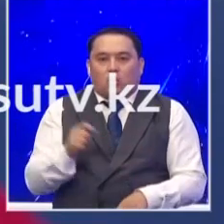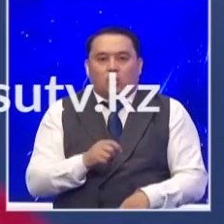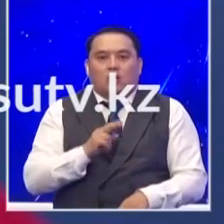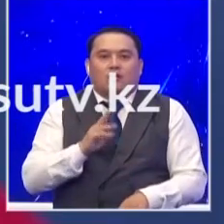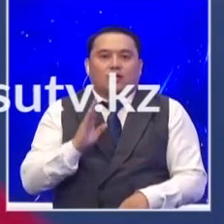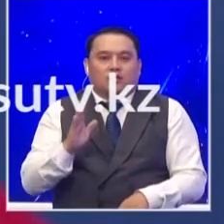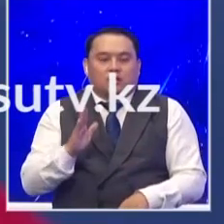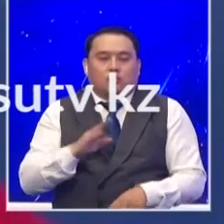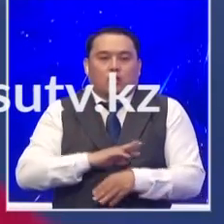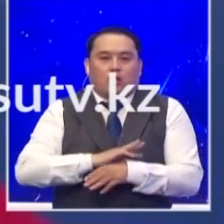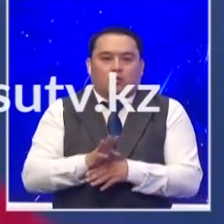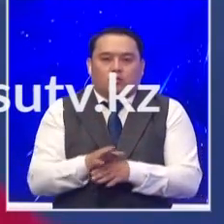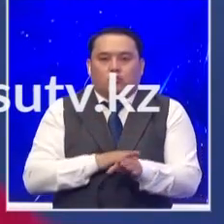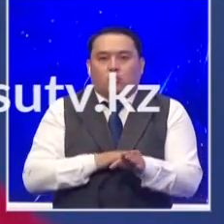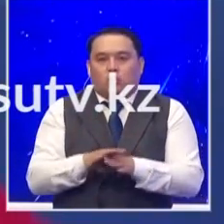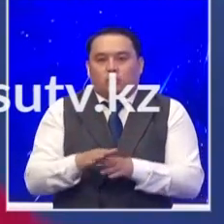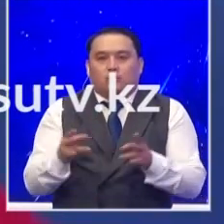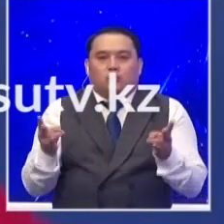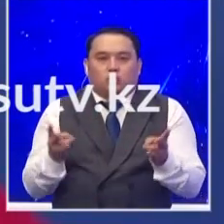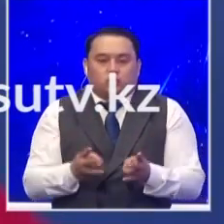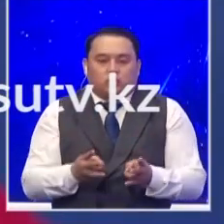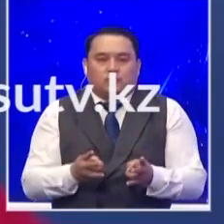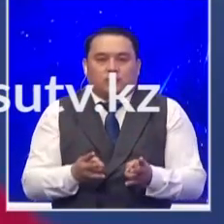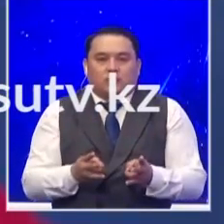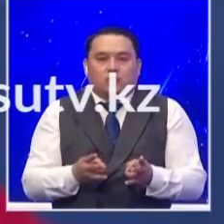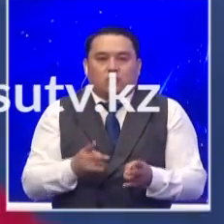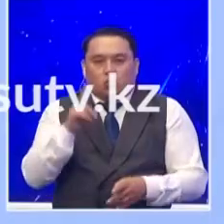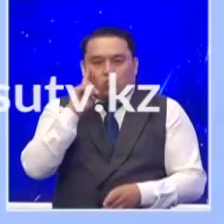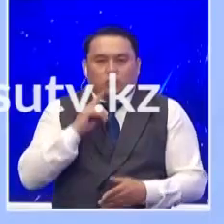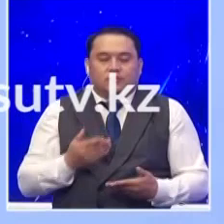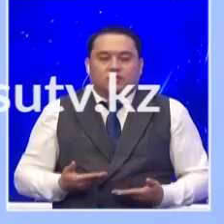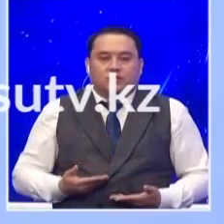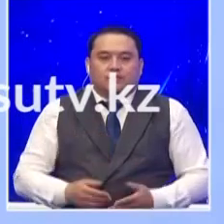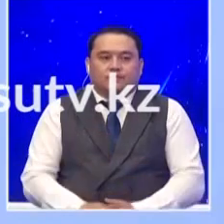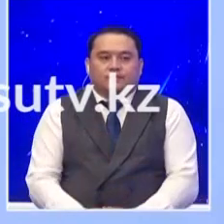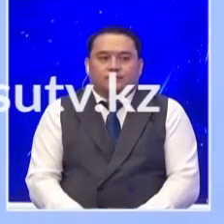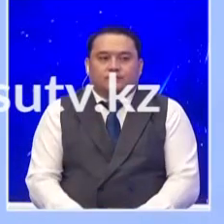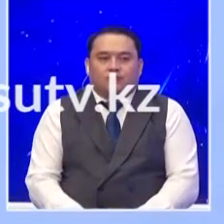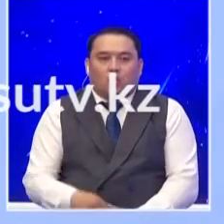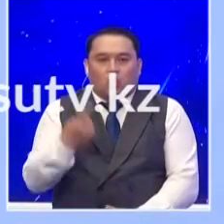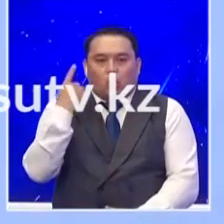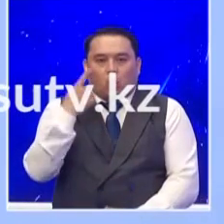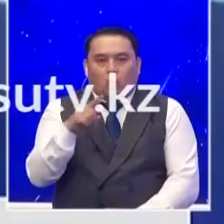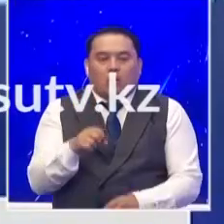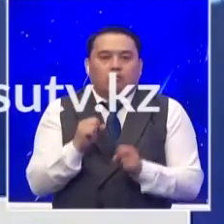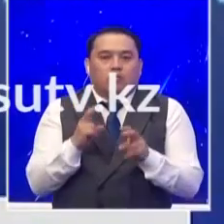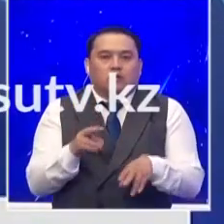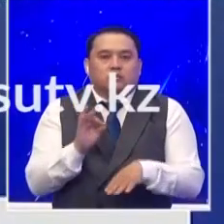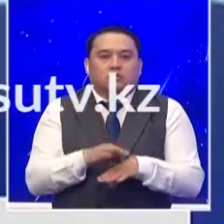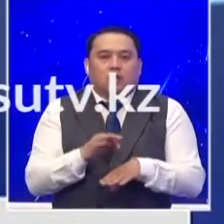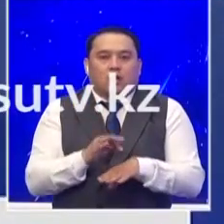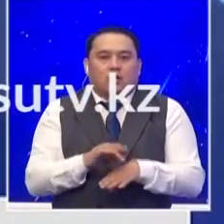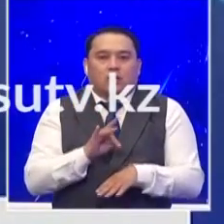квартиры, они будут обеспечены полностью всем необходимым для комфортной жизни. На изобретение препарата против опасного вируса